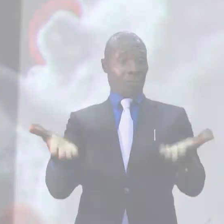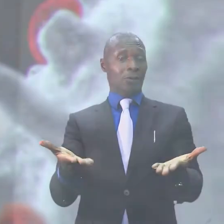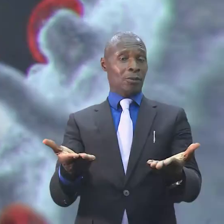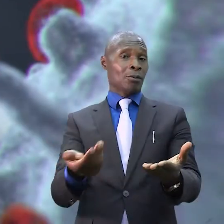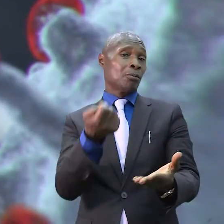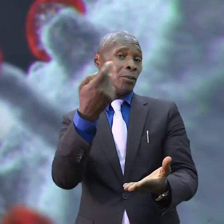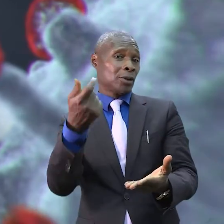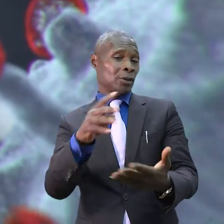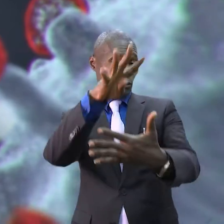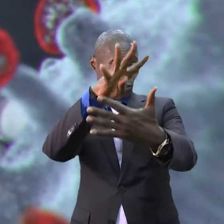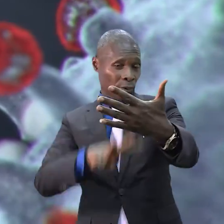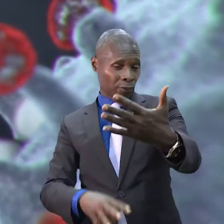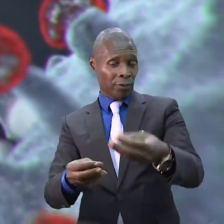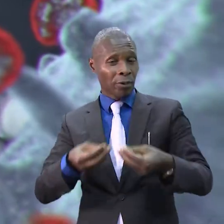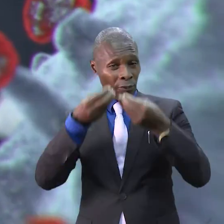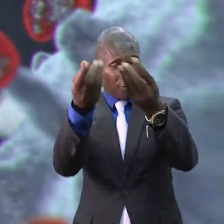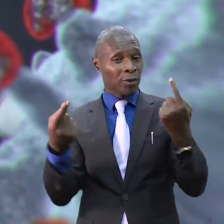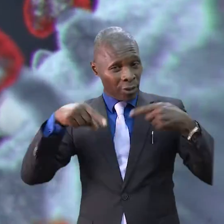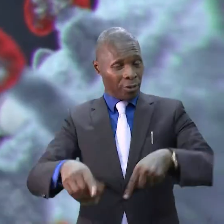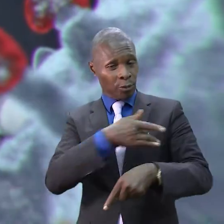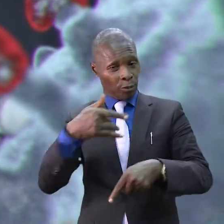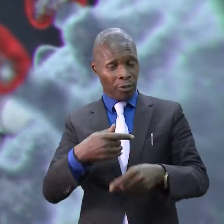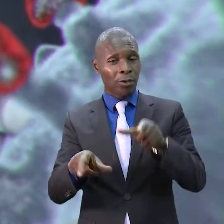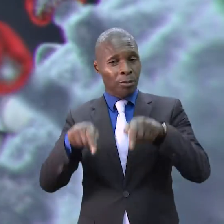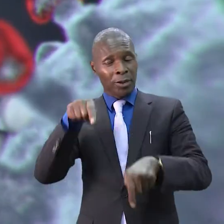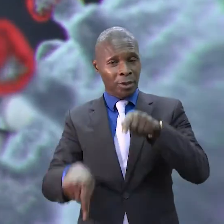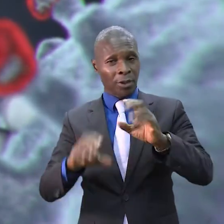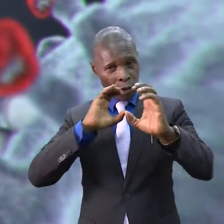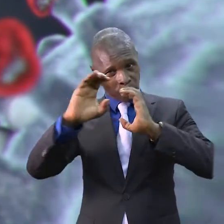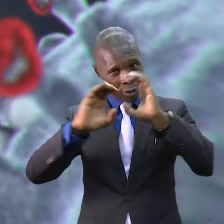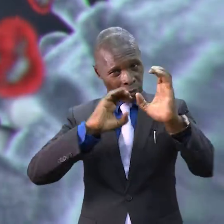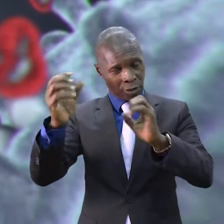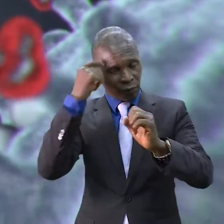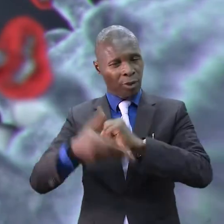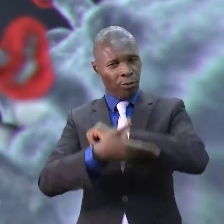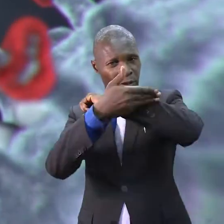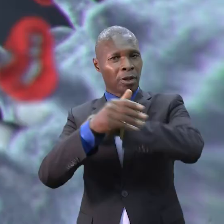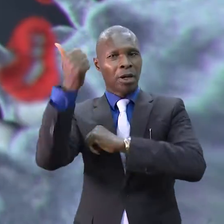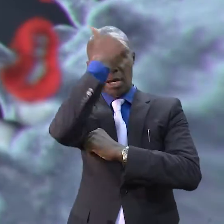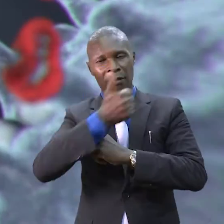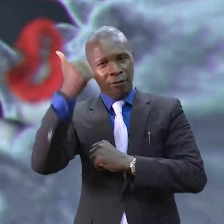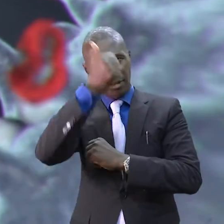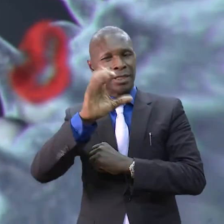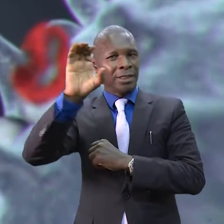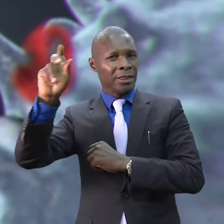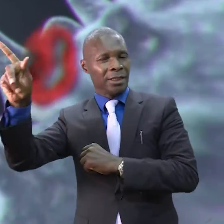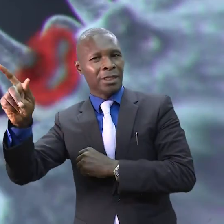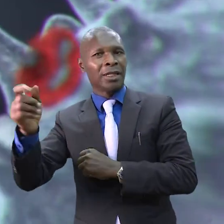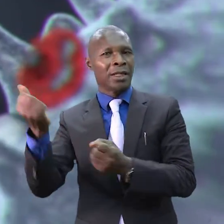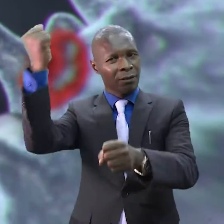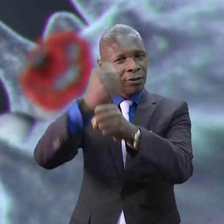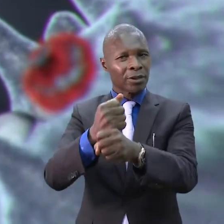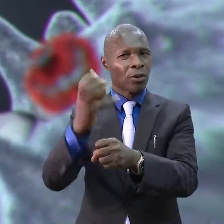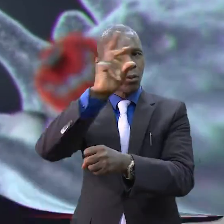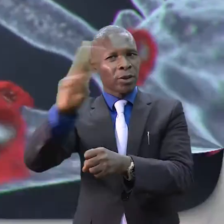Ce micro-programme vous est offert par le ministère de la Santé publique et le ministère de la Communication avec l'appui de Africa CDC et